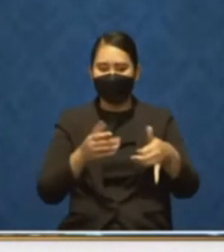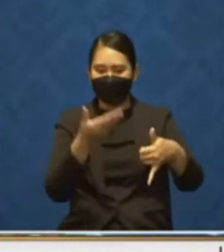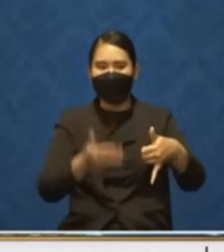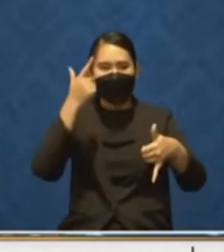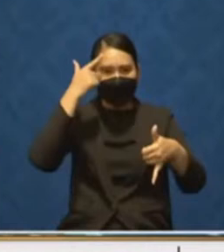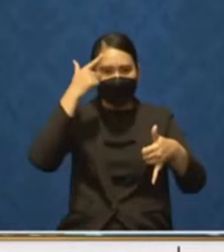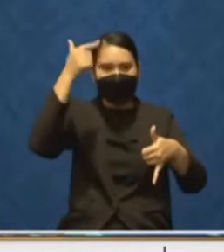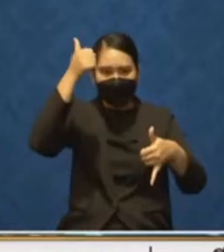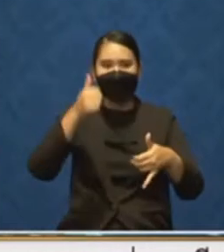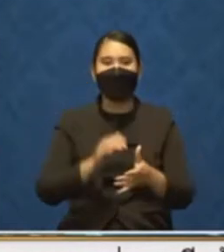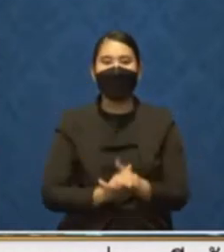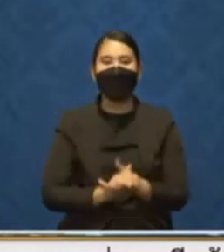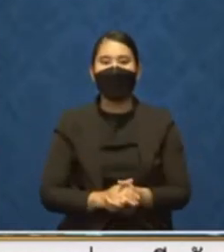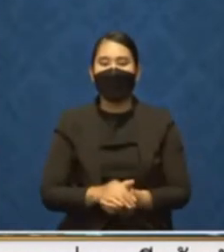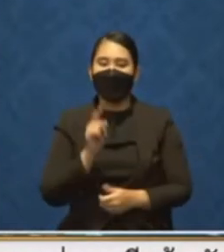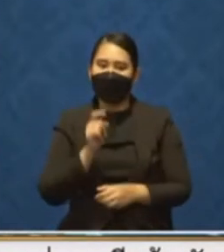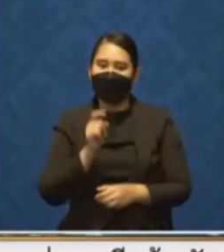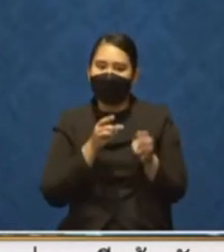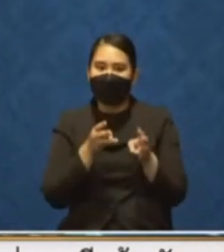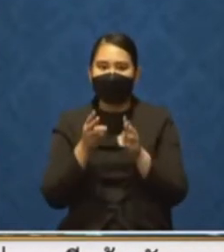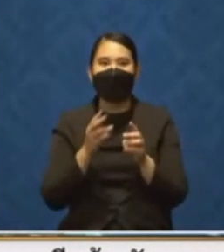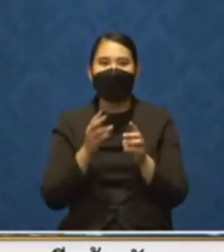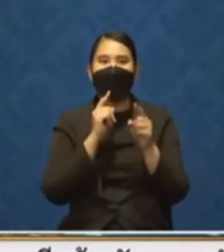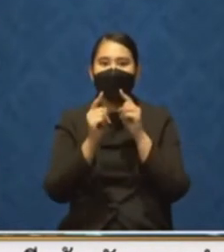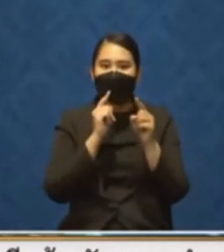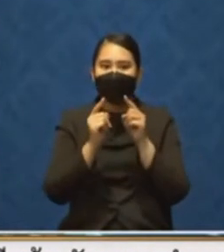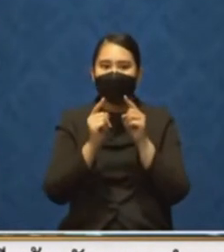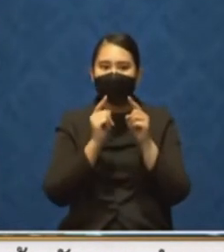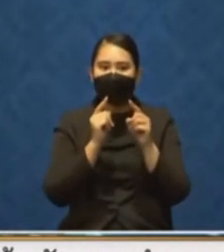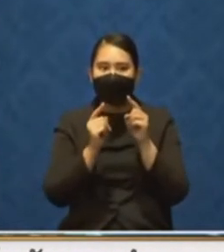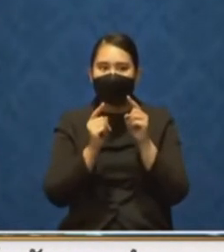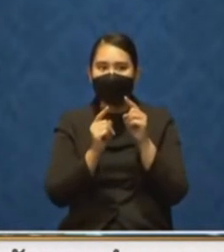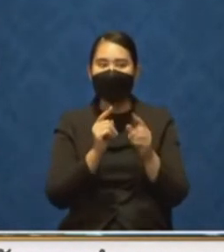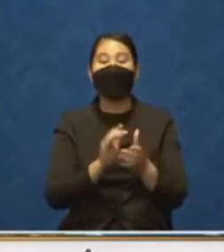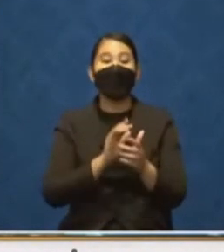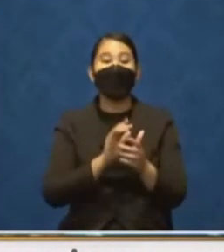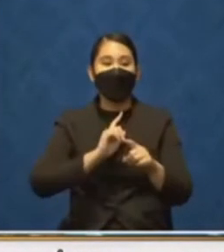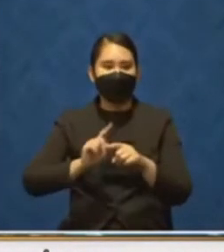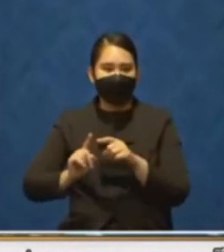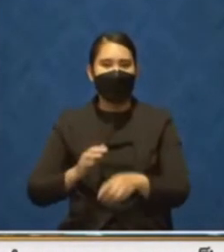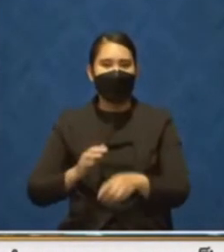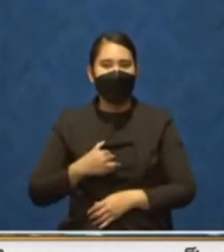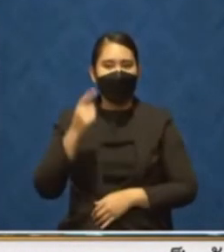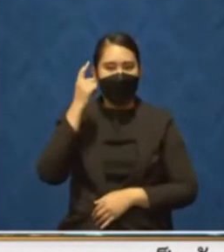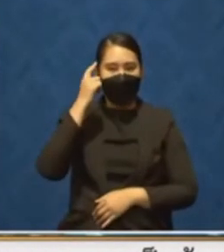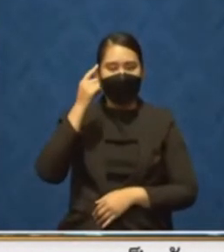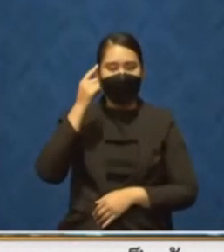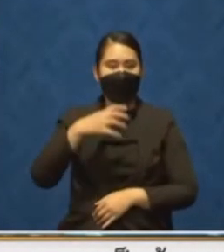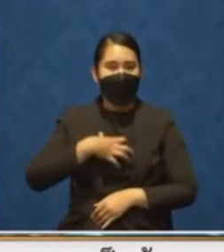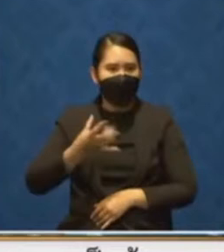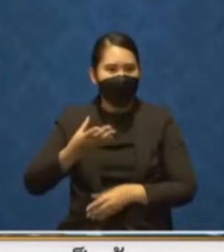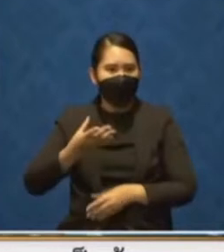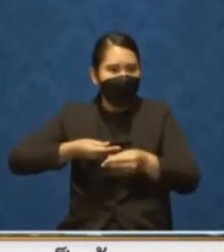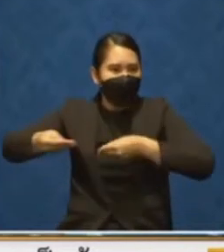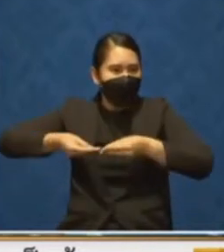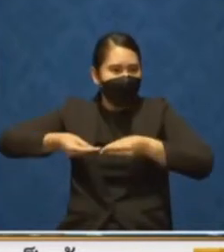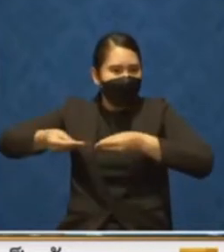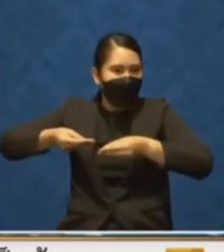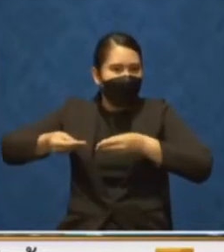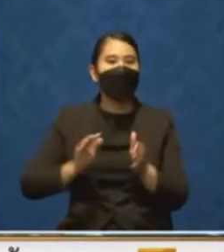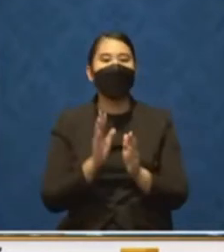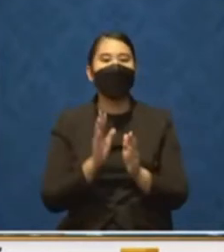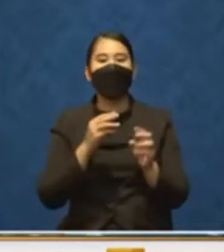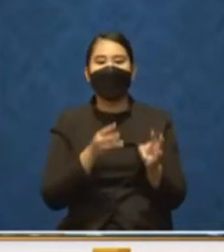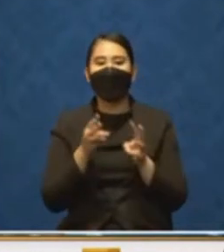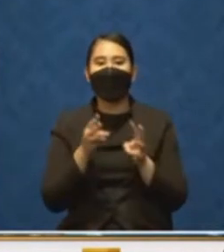สามารถที่จะมีลูกล่อลูกชนมีไพ่หลายใบในการจราจรเขารู้เราว่าเราต้องการอะไรแล้วเขาต้องการอะไรและใช้วิธีไหนใน